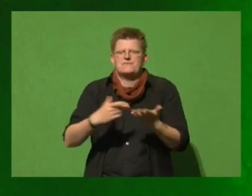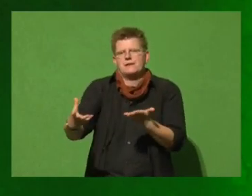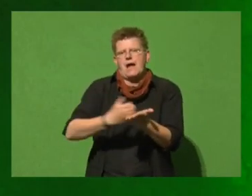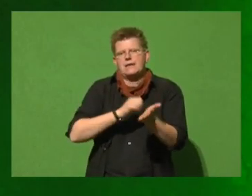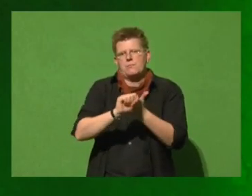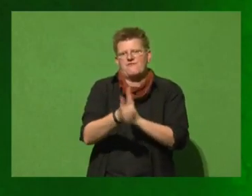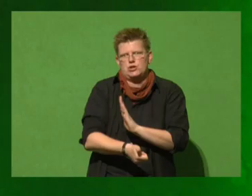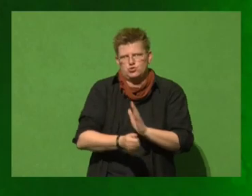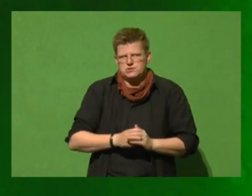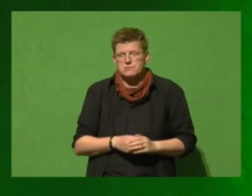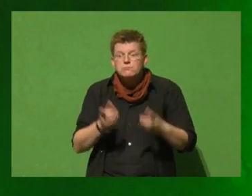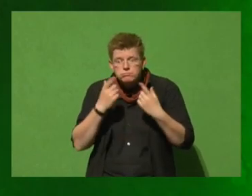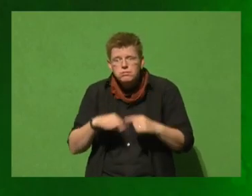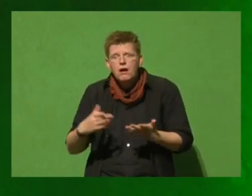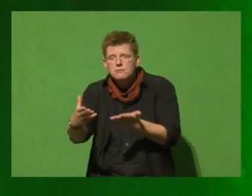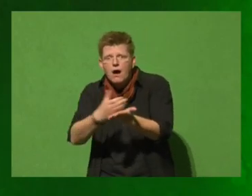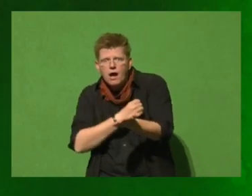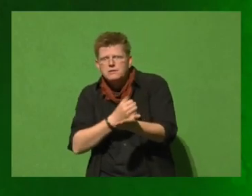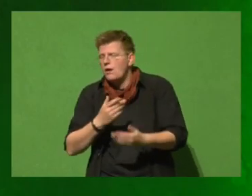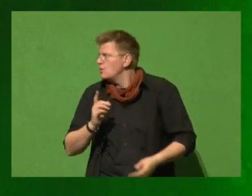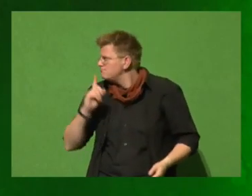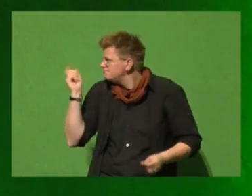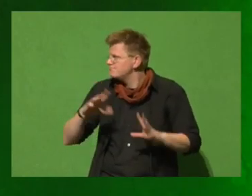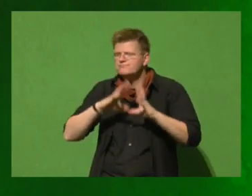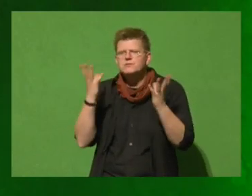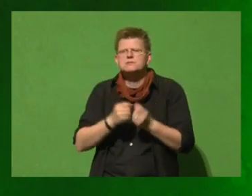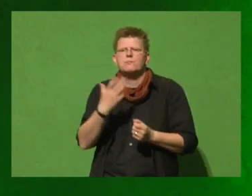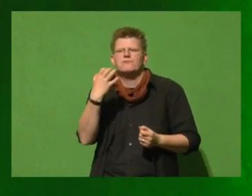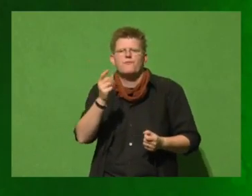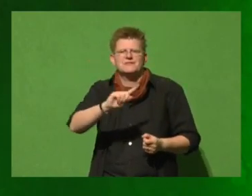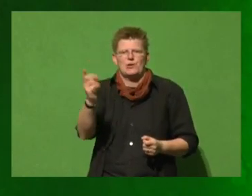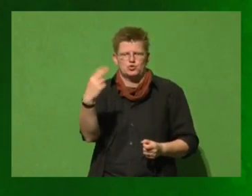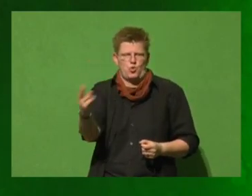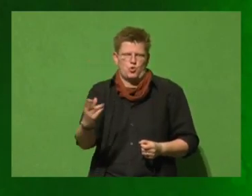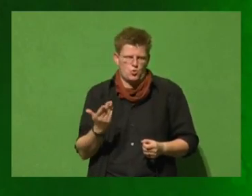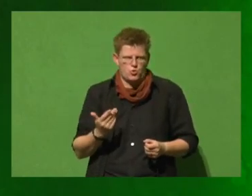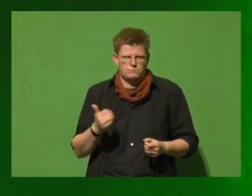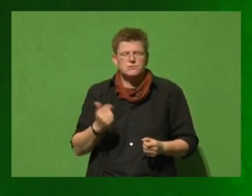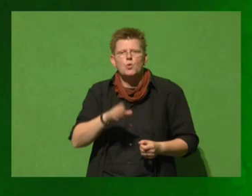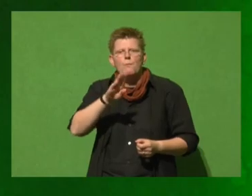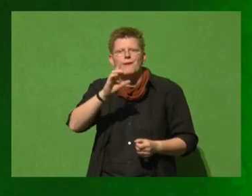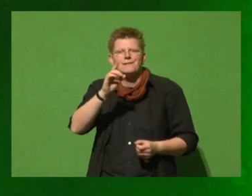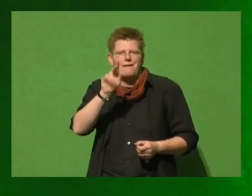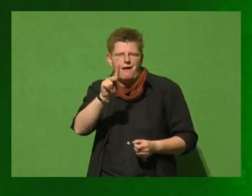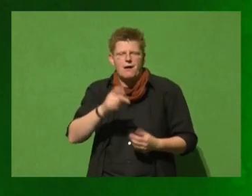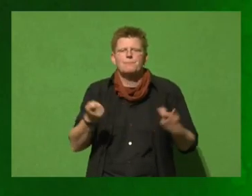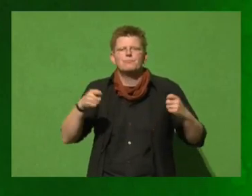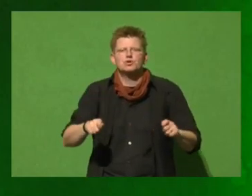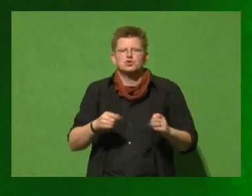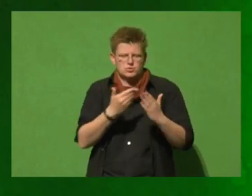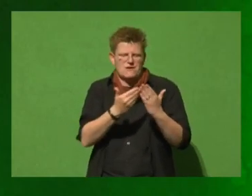seht ihr, dass wir dort einen einmaligen Effekt hatten mit knapp 50.000 Euro. Das war in Beschlusslage der BDK 2013, wo